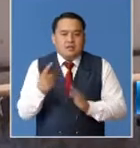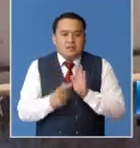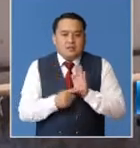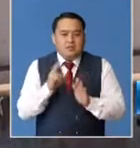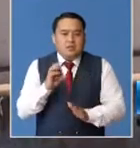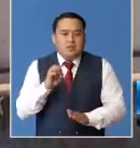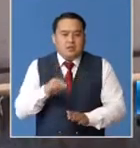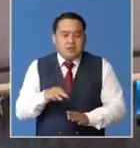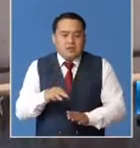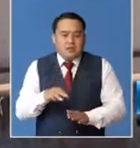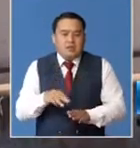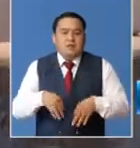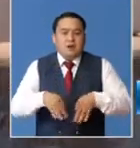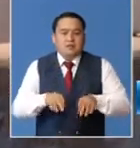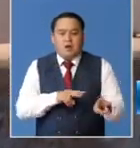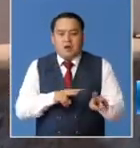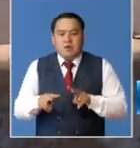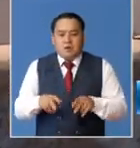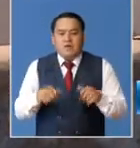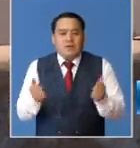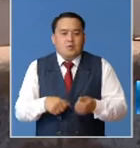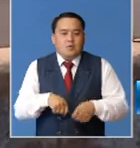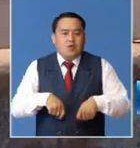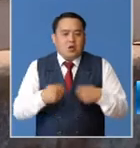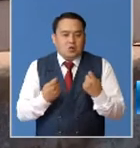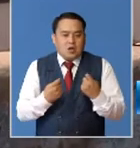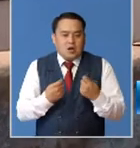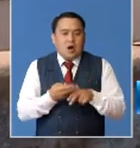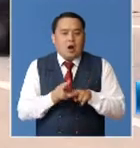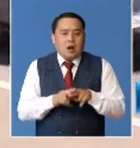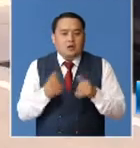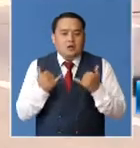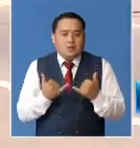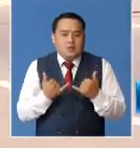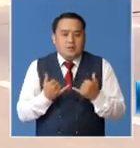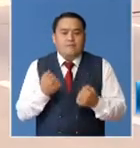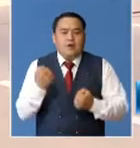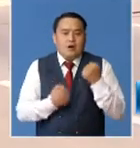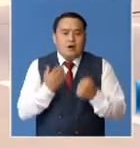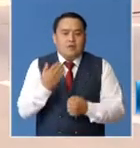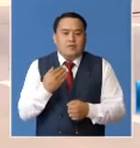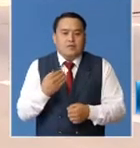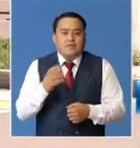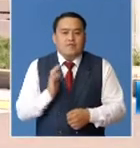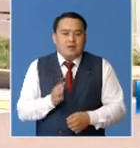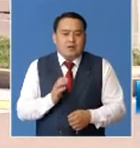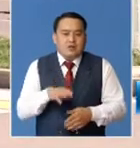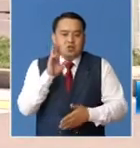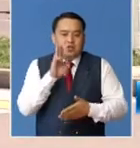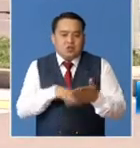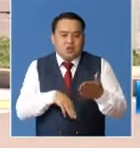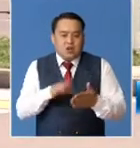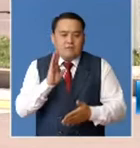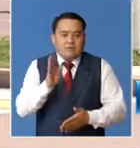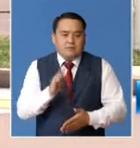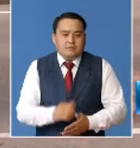сантиметров. Инспекторы транспортного контроля оформили нарушение, по которому теперь на водителя и его фирму налагаются